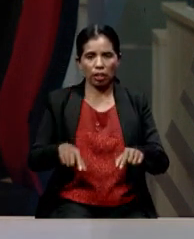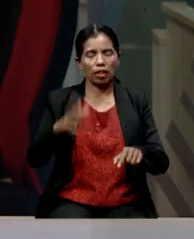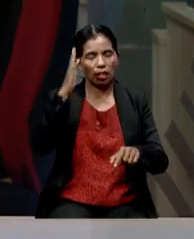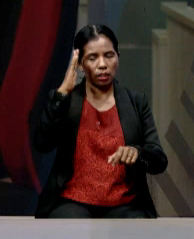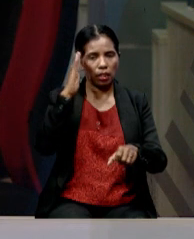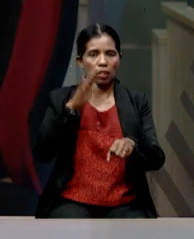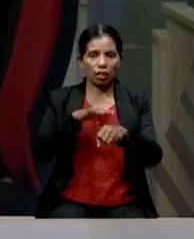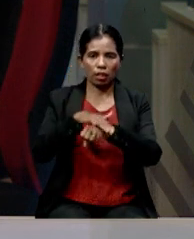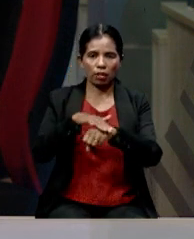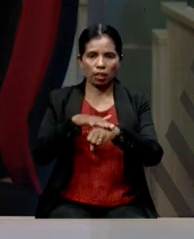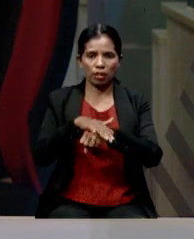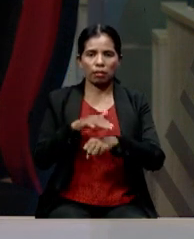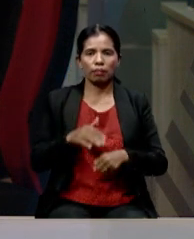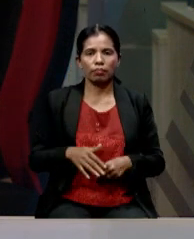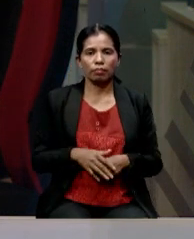Inglês.